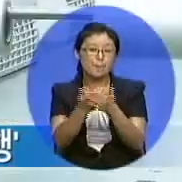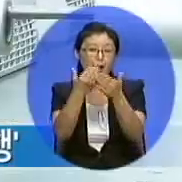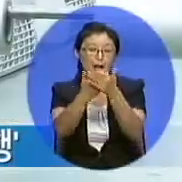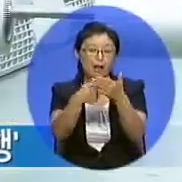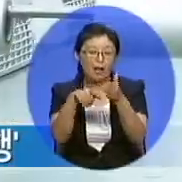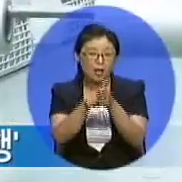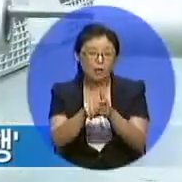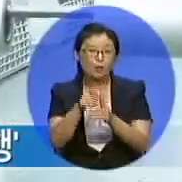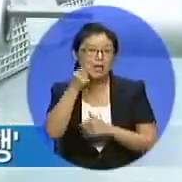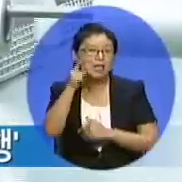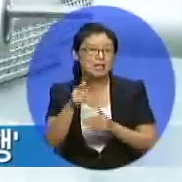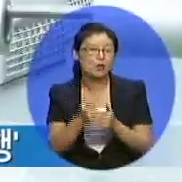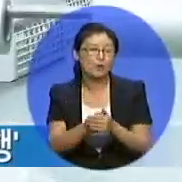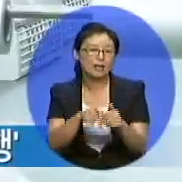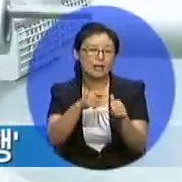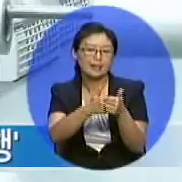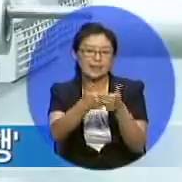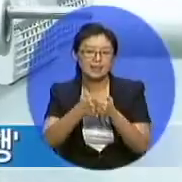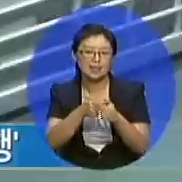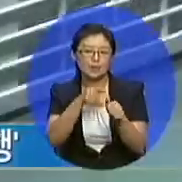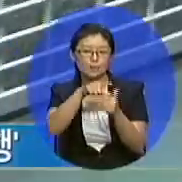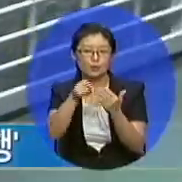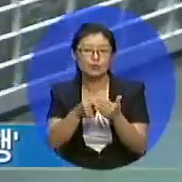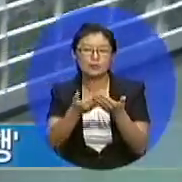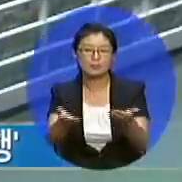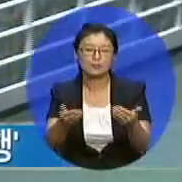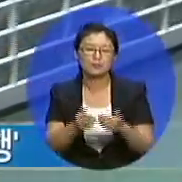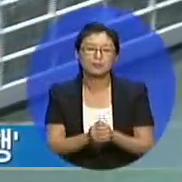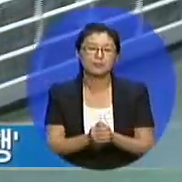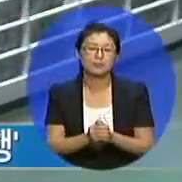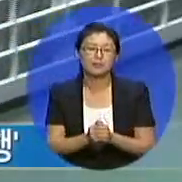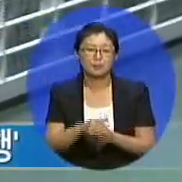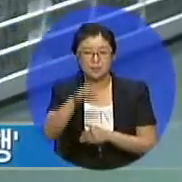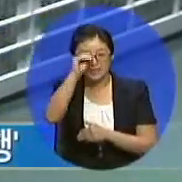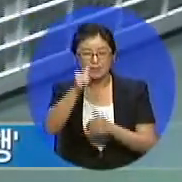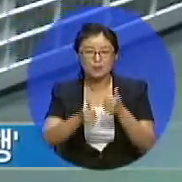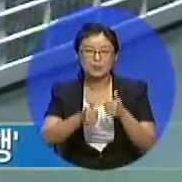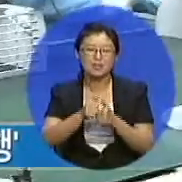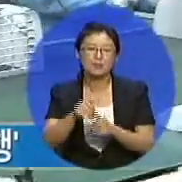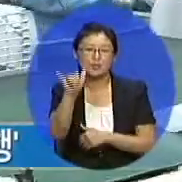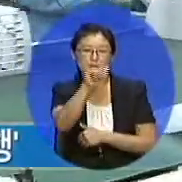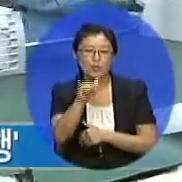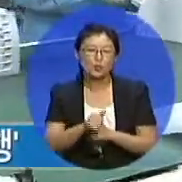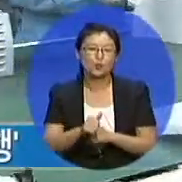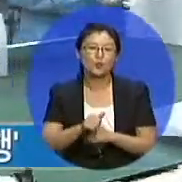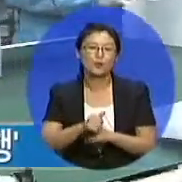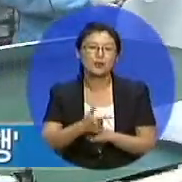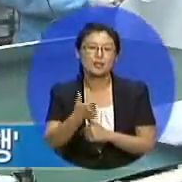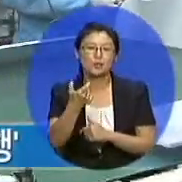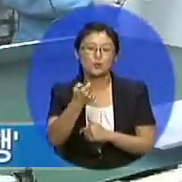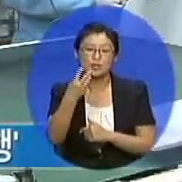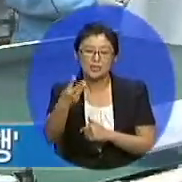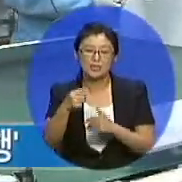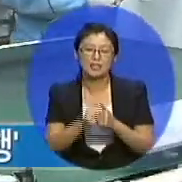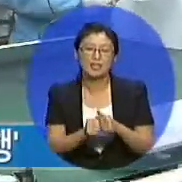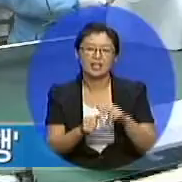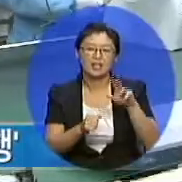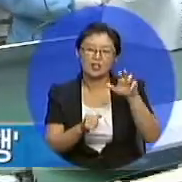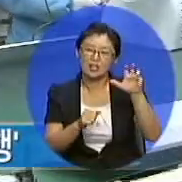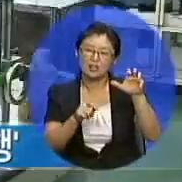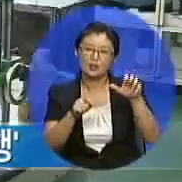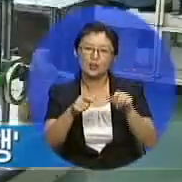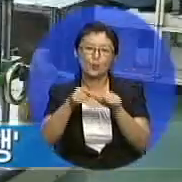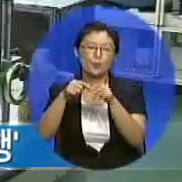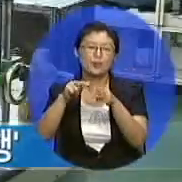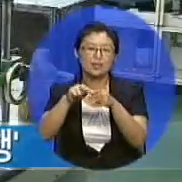과정의 직업상담 프로그램을 제공합니다. 한편 이번 시범사업은 전국 53개 시군구를 대상으로 35개